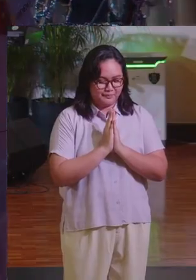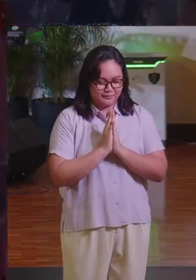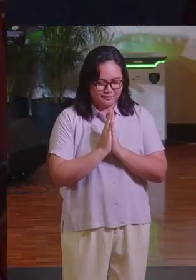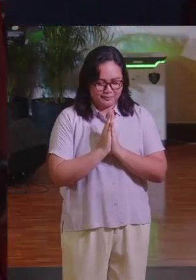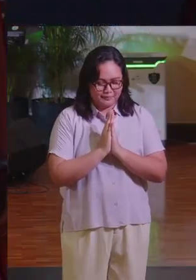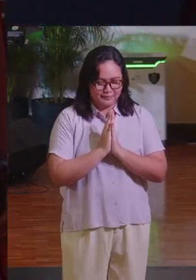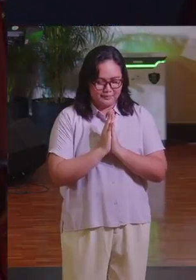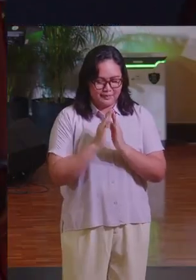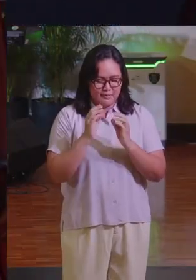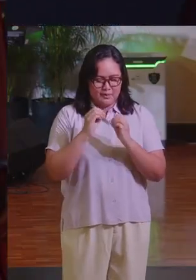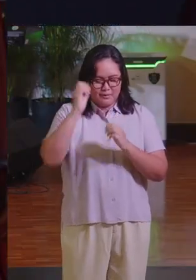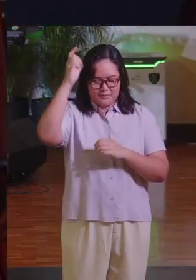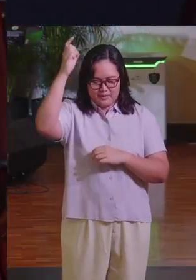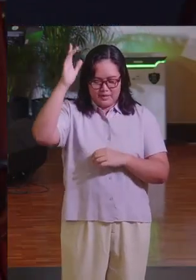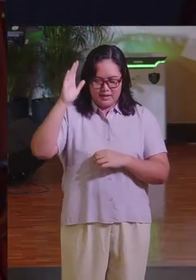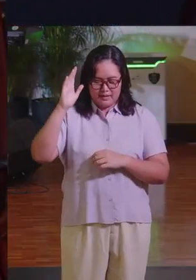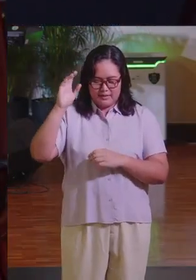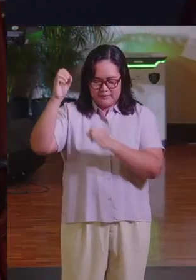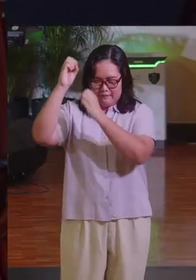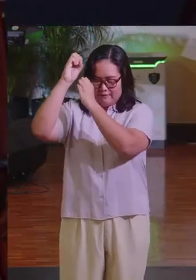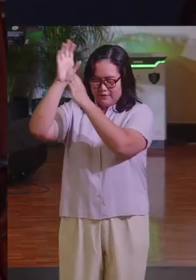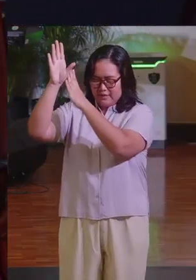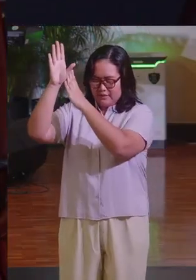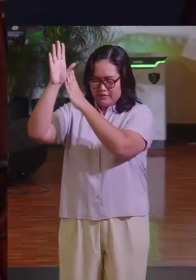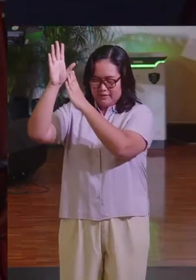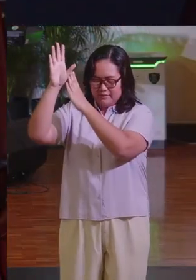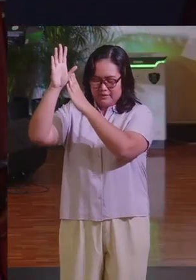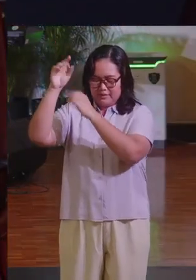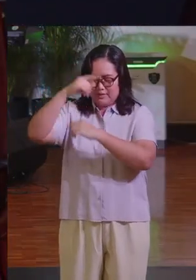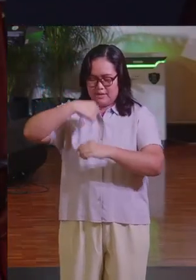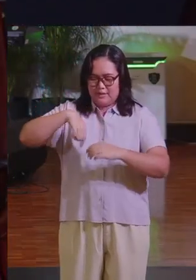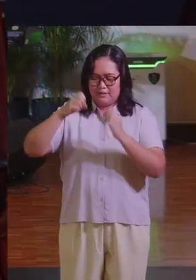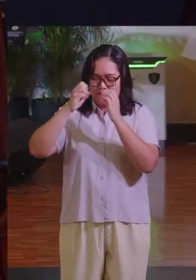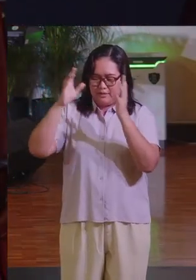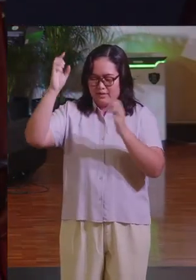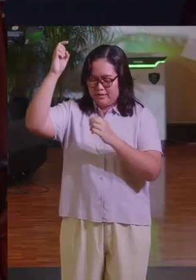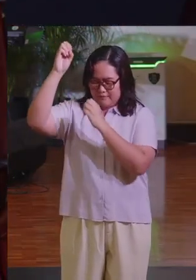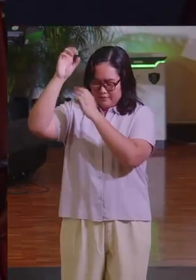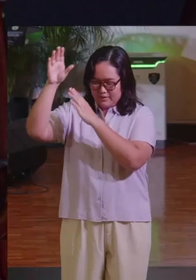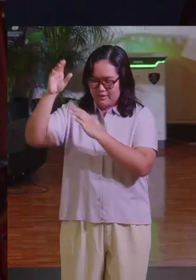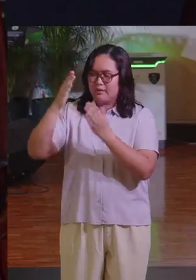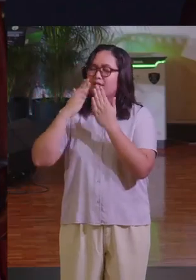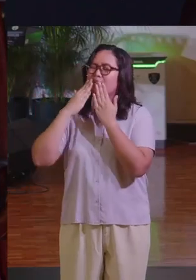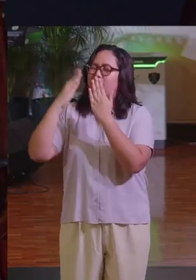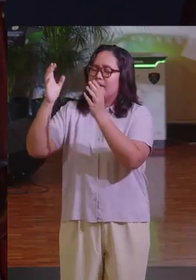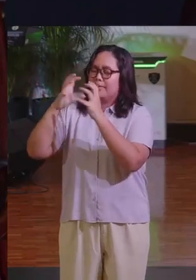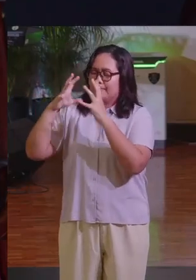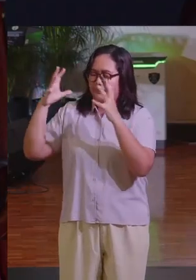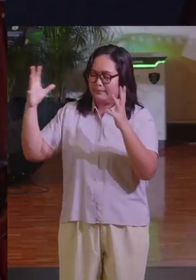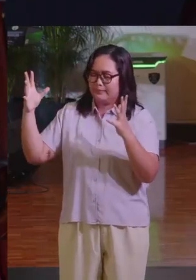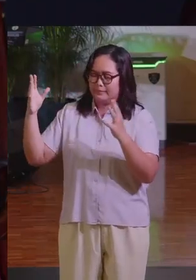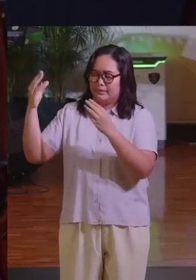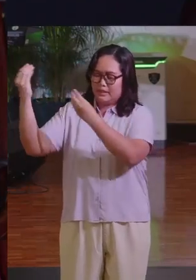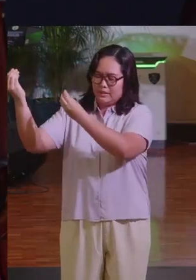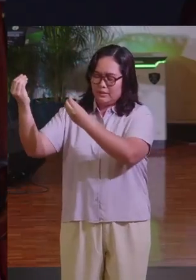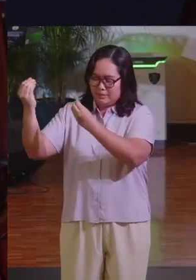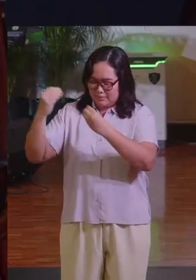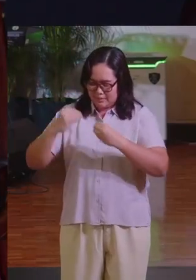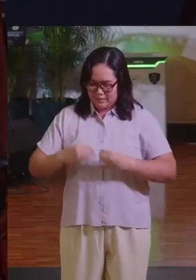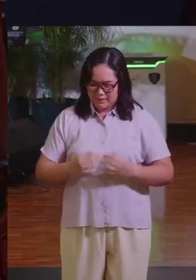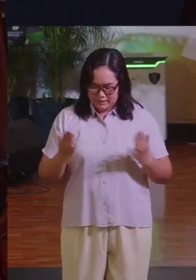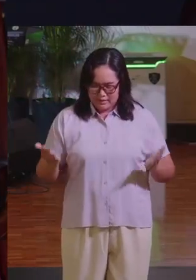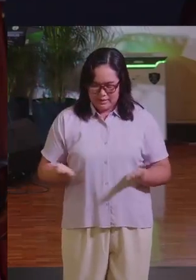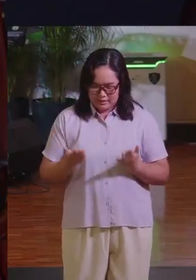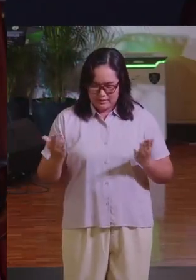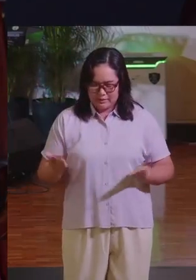O Diyos Ama, Ama naming dakila, maraming salamat po at dinala mo kami sa dakong ito